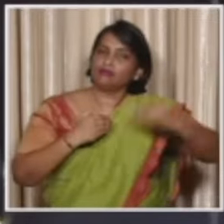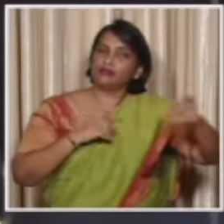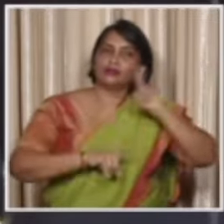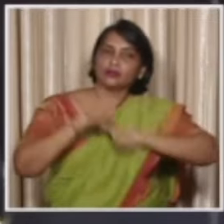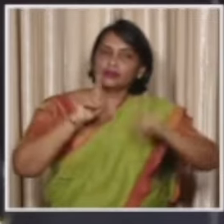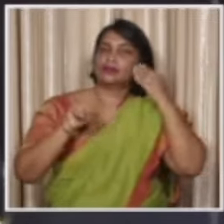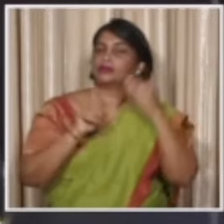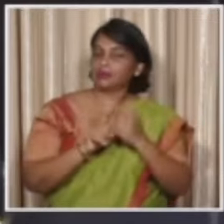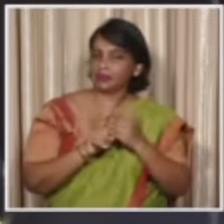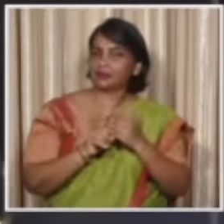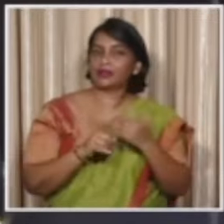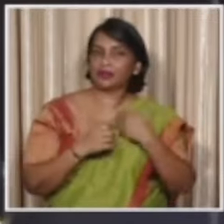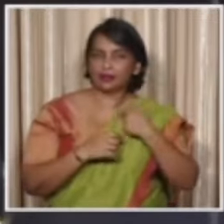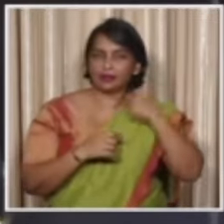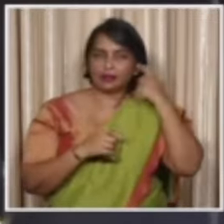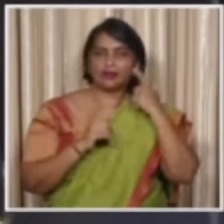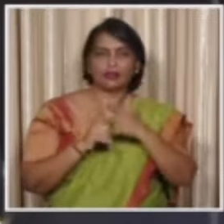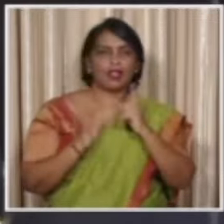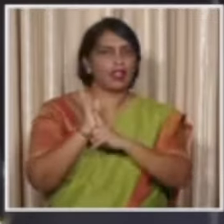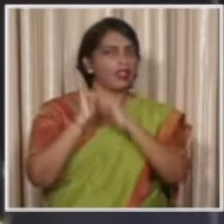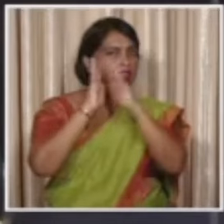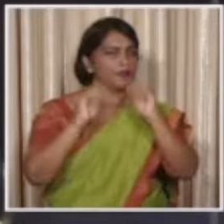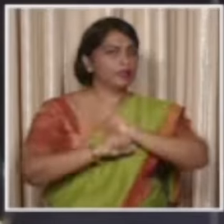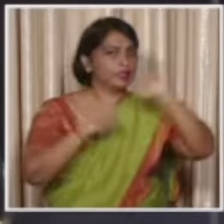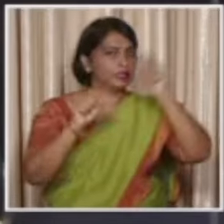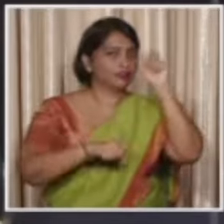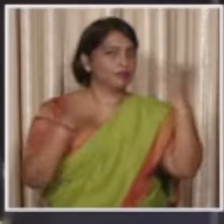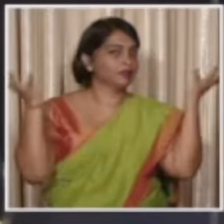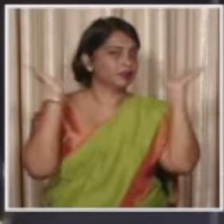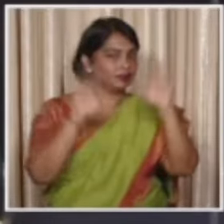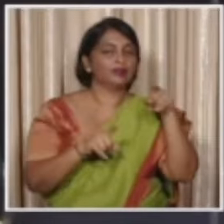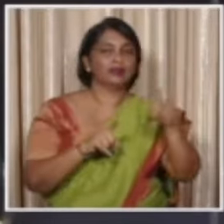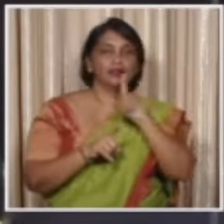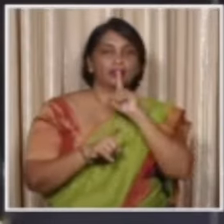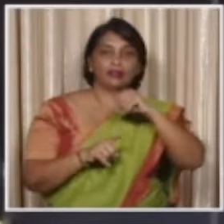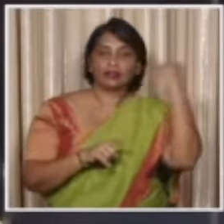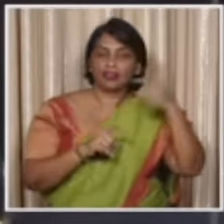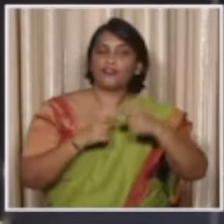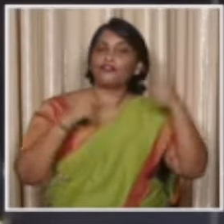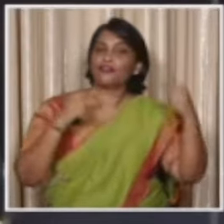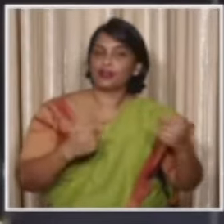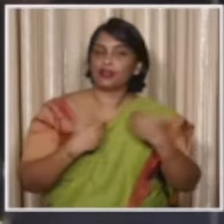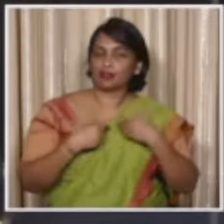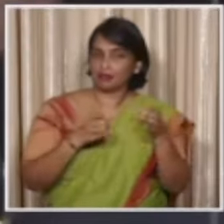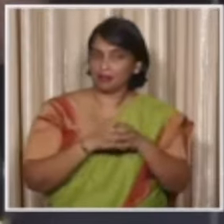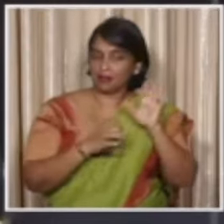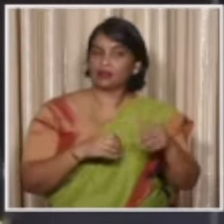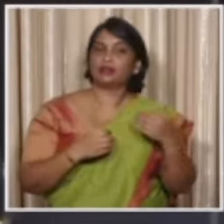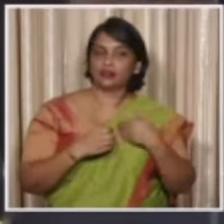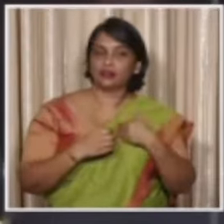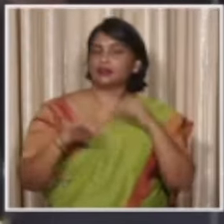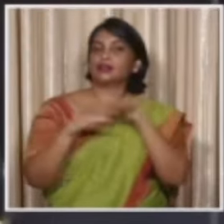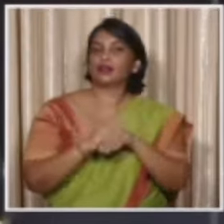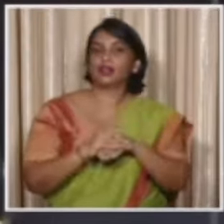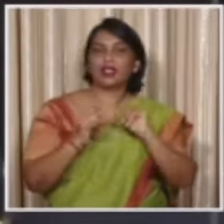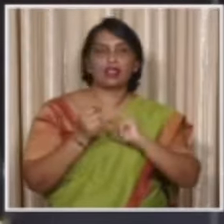සාකච්ඡා කරේ. මට මතකයි පබ්ලික් ලයිබ්‍රරියේ අරගලේ කට්ටිය ඇවිල්ලා කතා කරනකොට විපක්ෂයේ අපේ පක්ෂයේ වෙනුවෙන් අපි සම්බන්ධ වුණේ